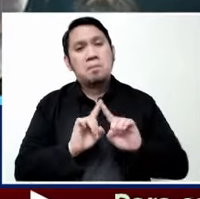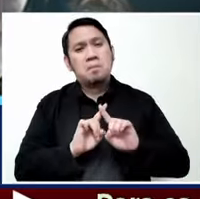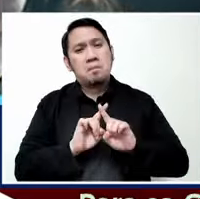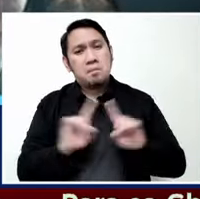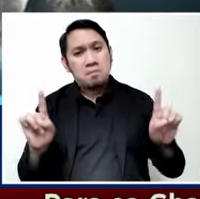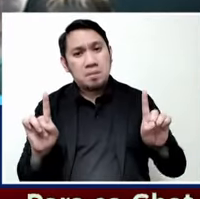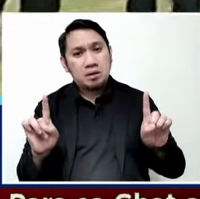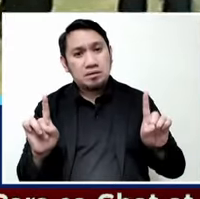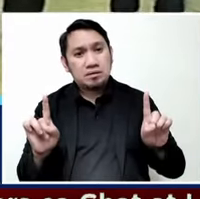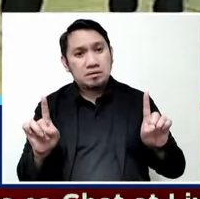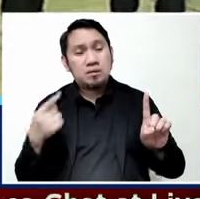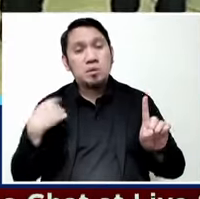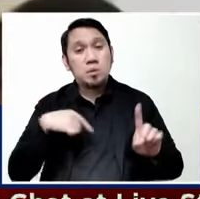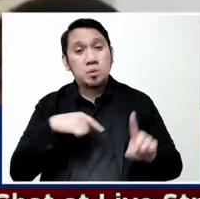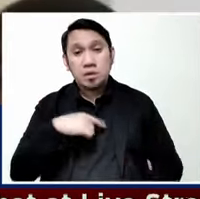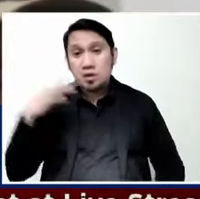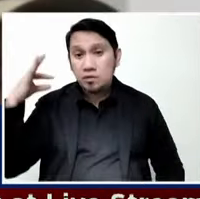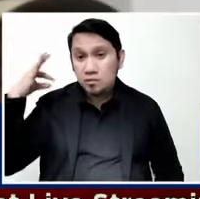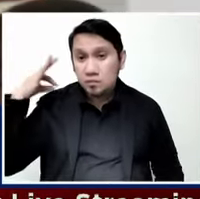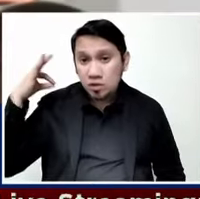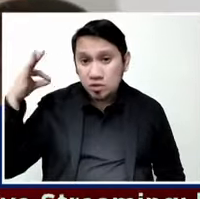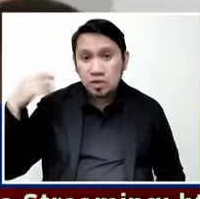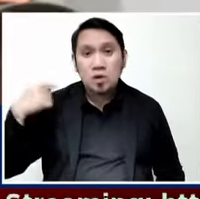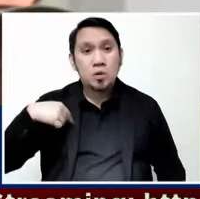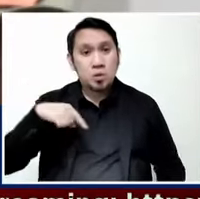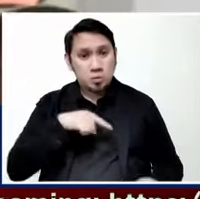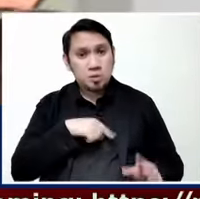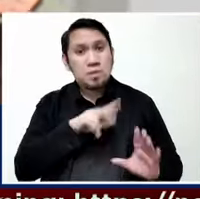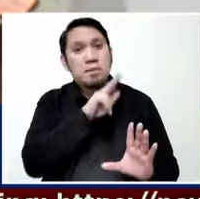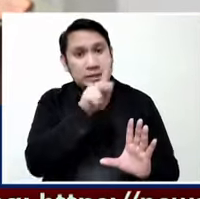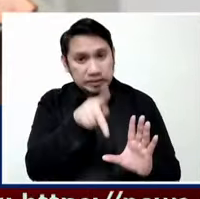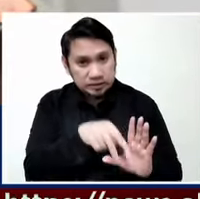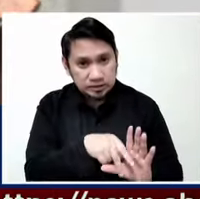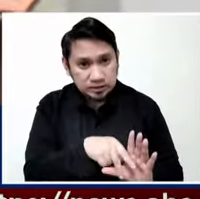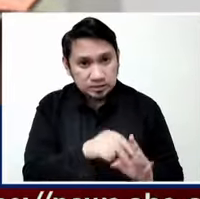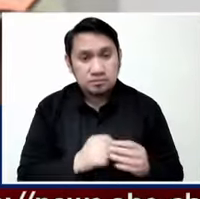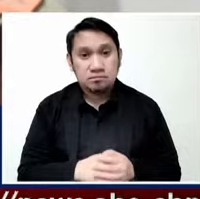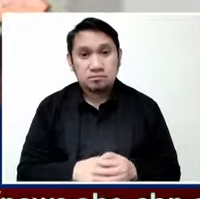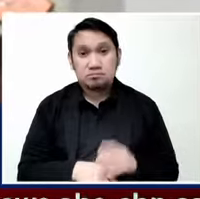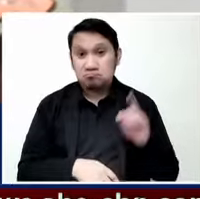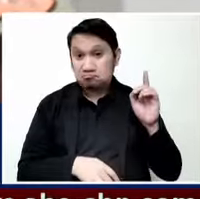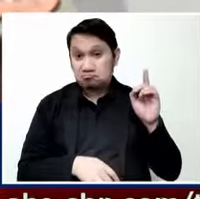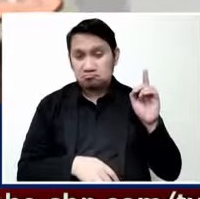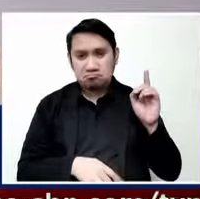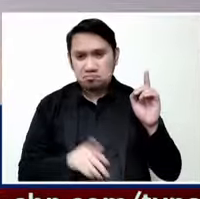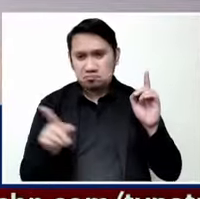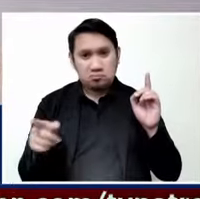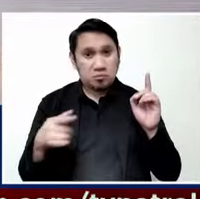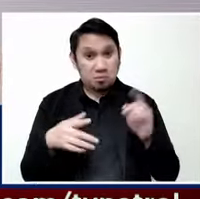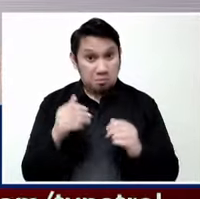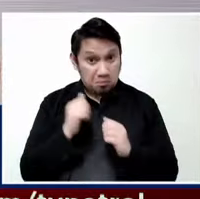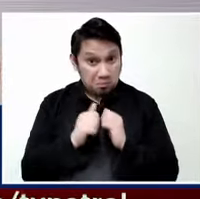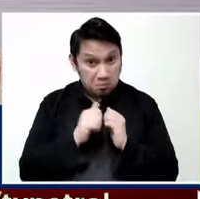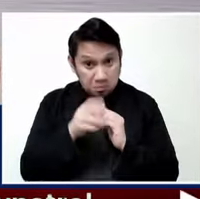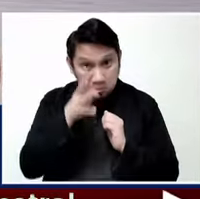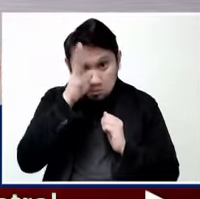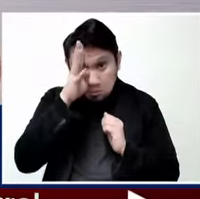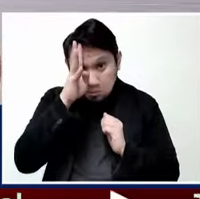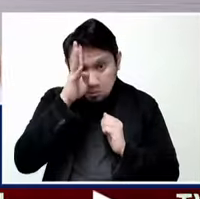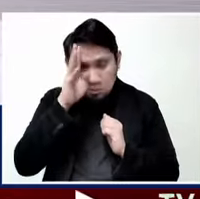ay voluntaryong nakikilahok. Hindi pinalampas ni Remulla ang aligasyong gawa-gawa lamang umano ang mga